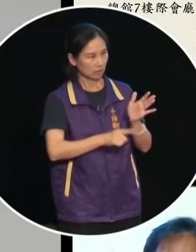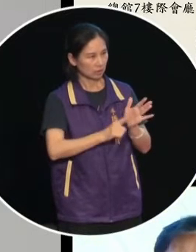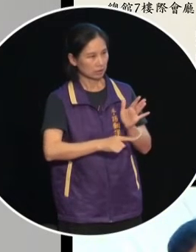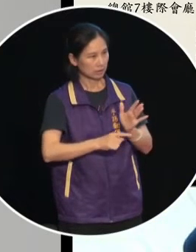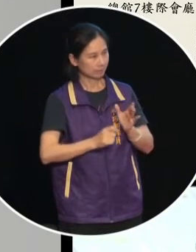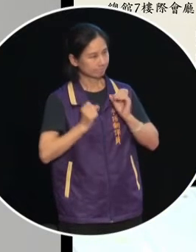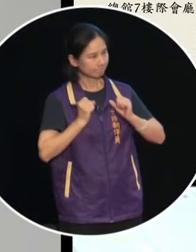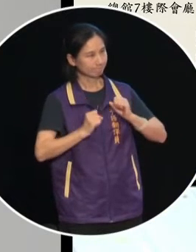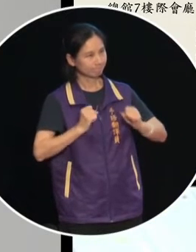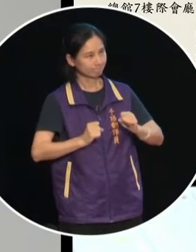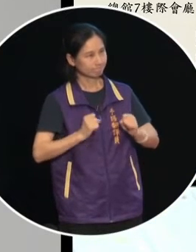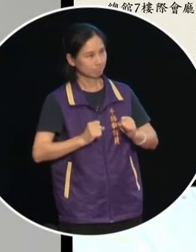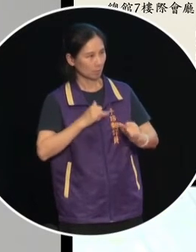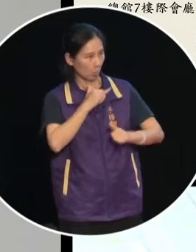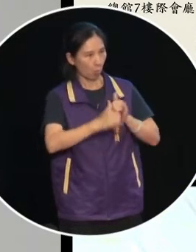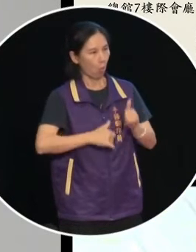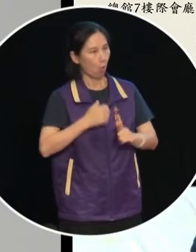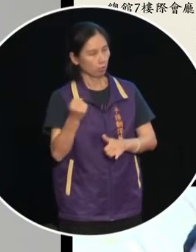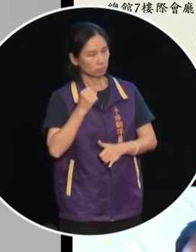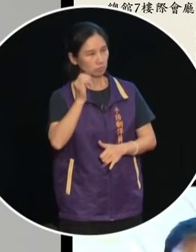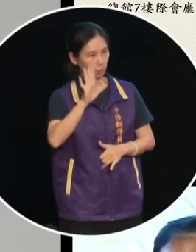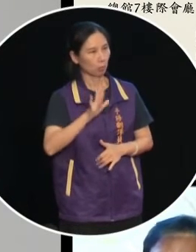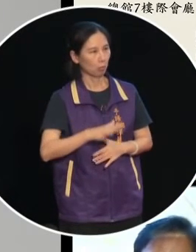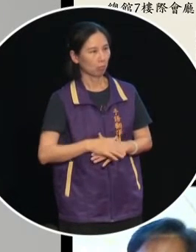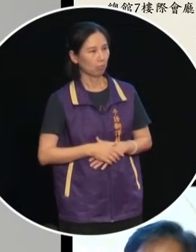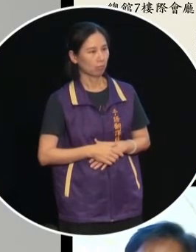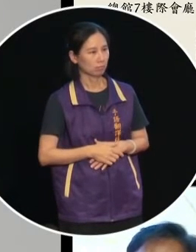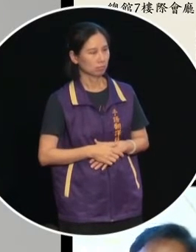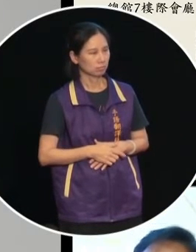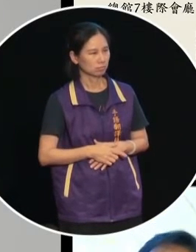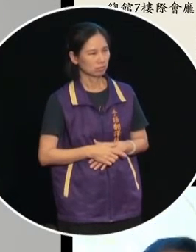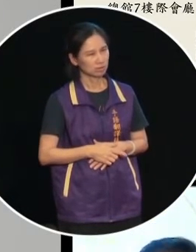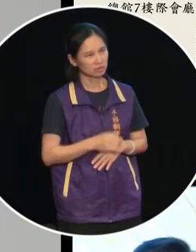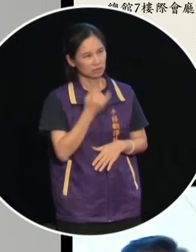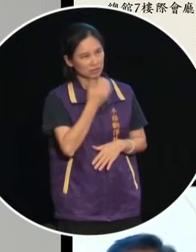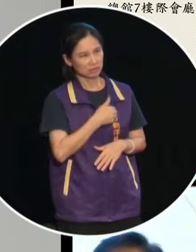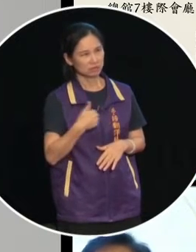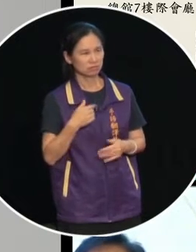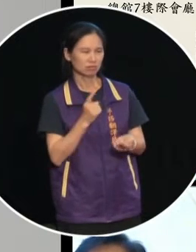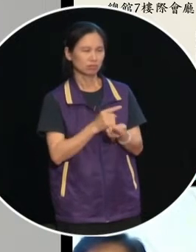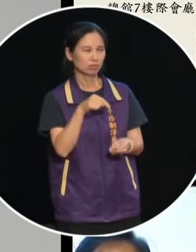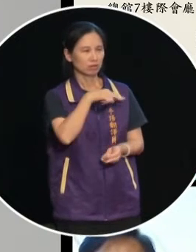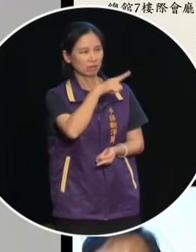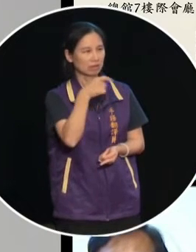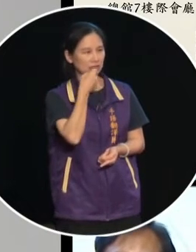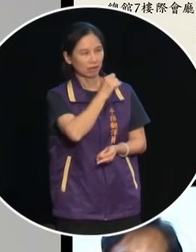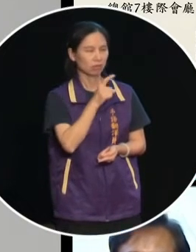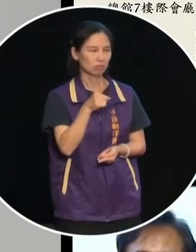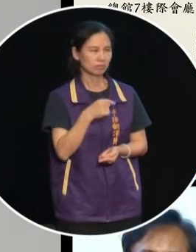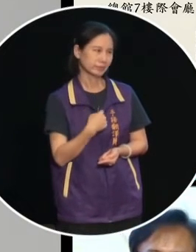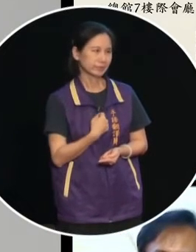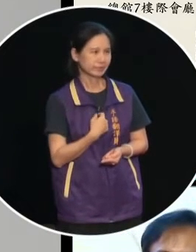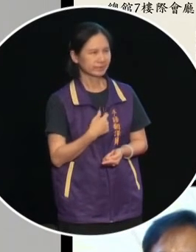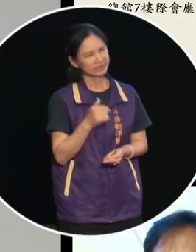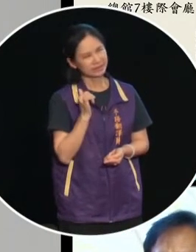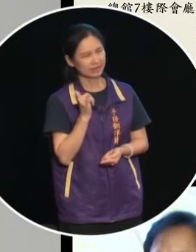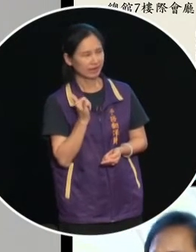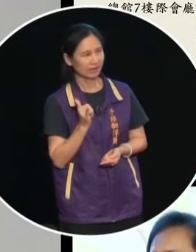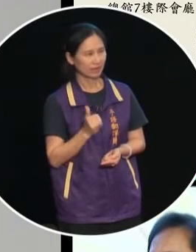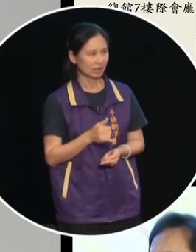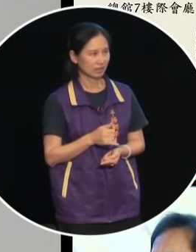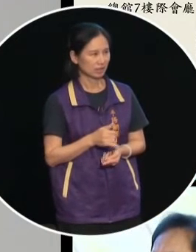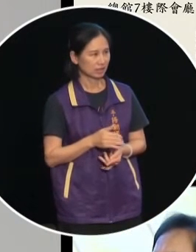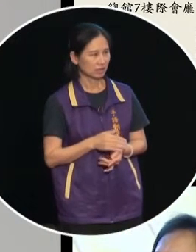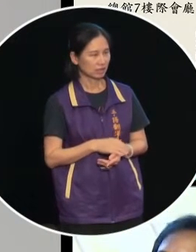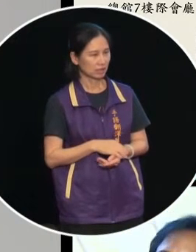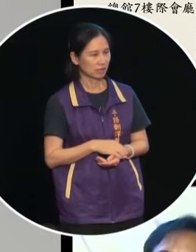力的民主，可能这个部分对台湾人来说是已经是理所当然的。那很多人觉